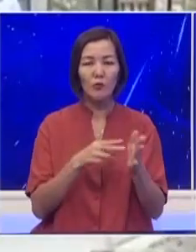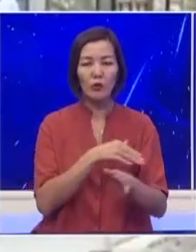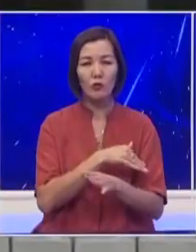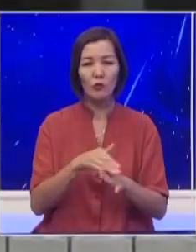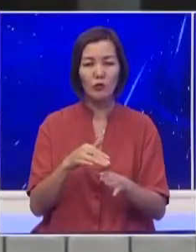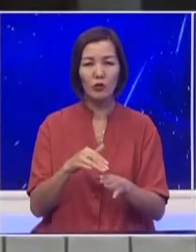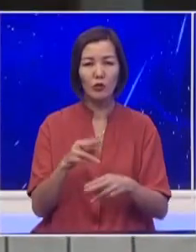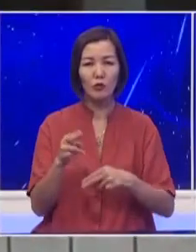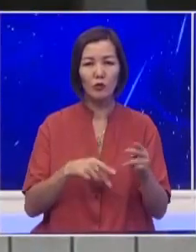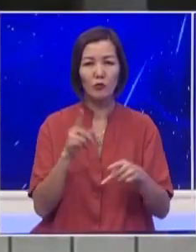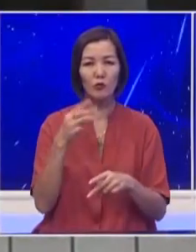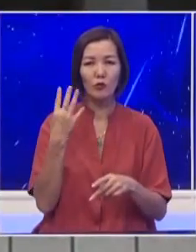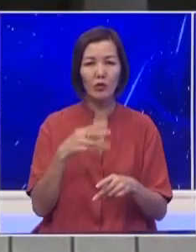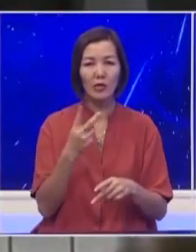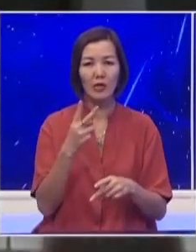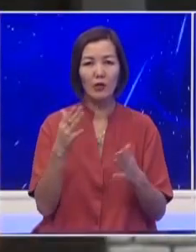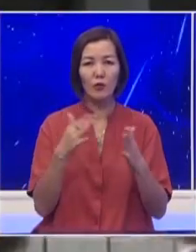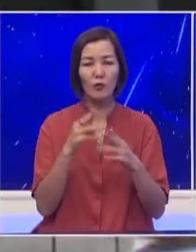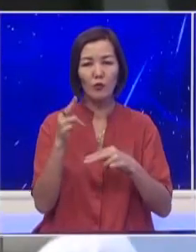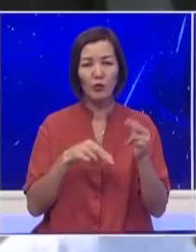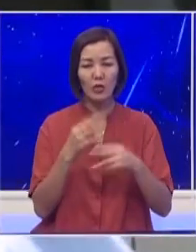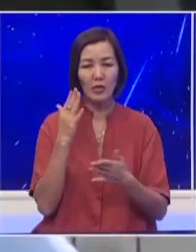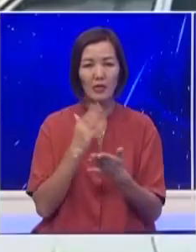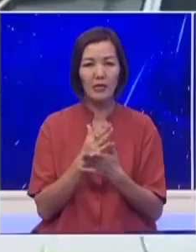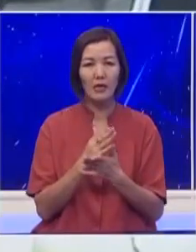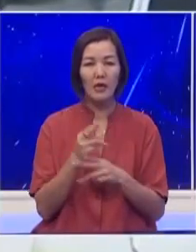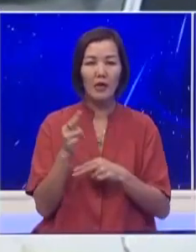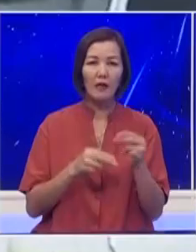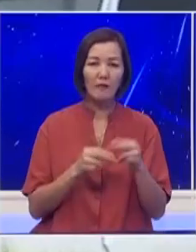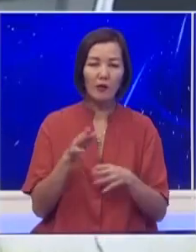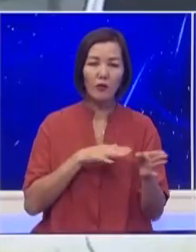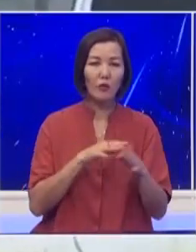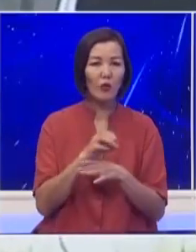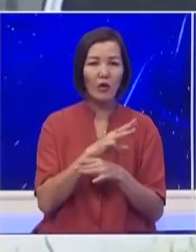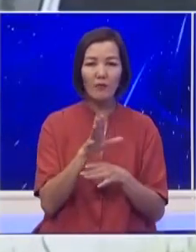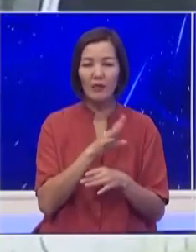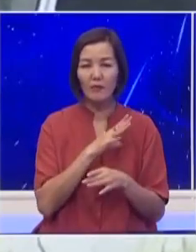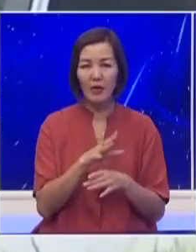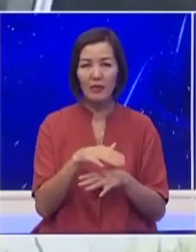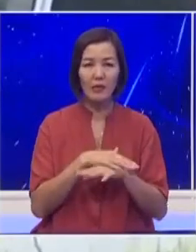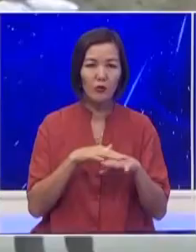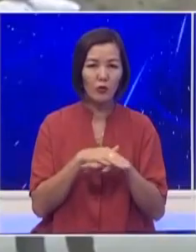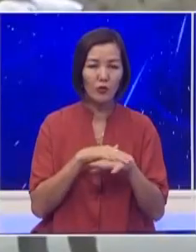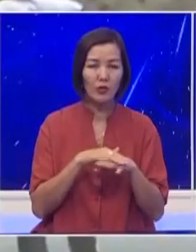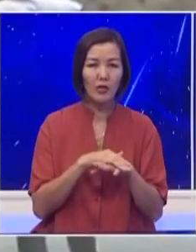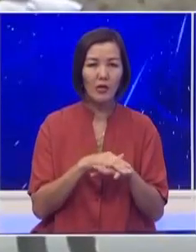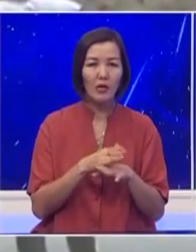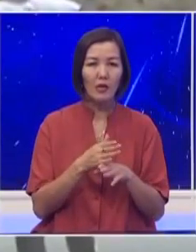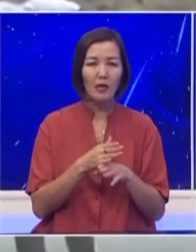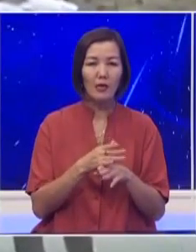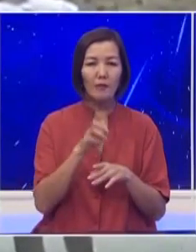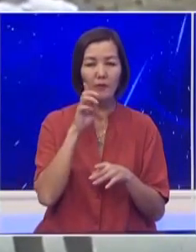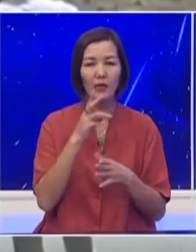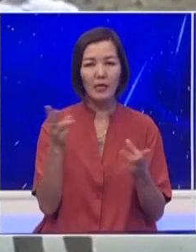онда 142 үй бой көтерді. Алайда жаңа құрылыс аумағында инфрақұрылыммен толық қамтылмағандықтан тұрғындар былтырғы жылға дейінгі